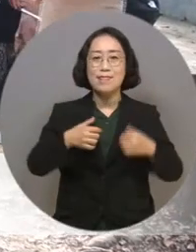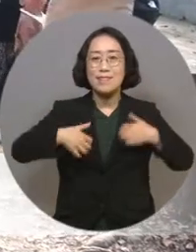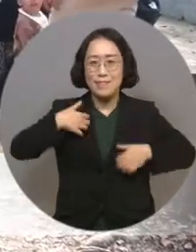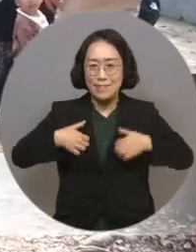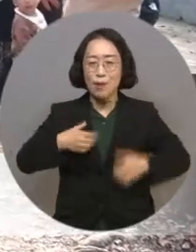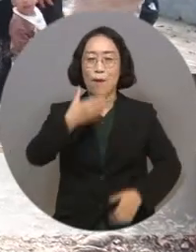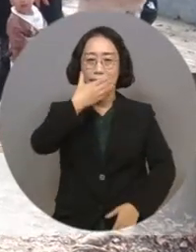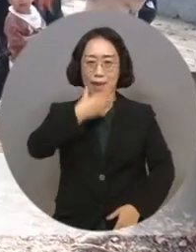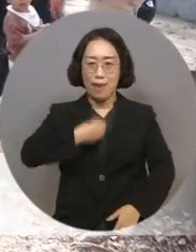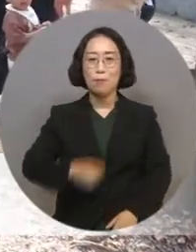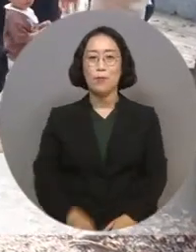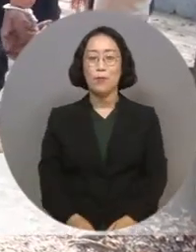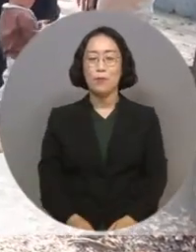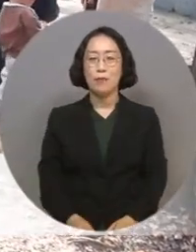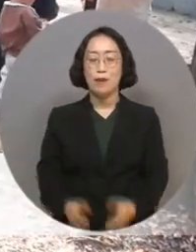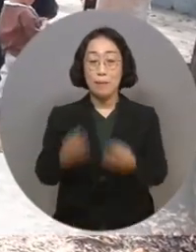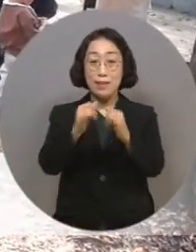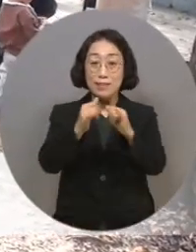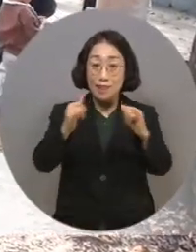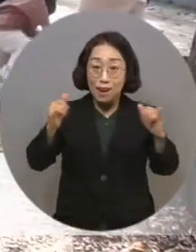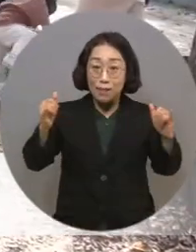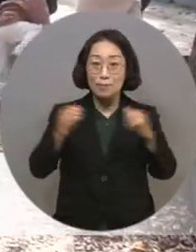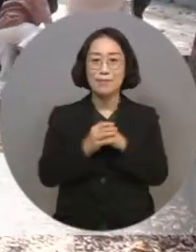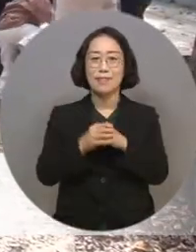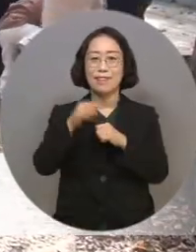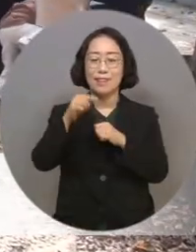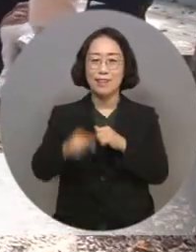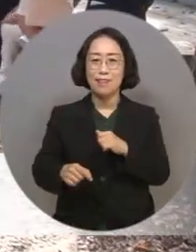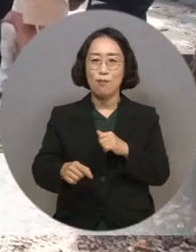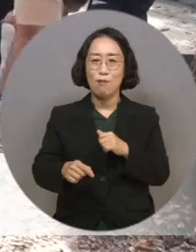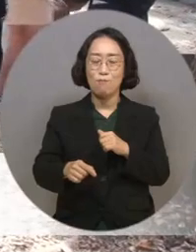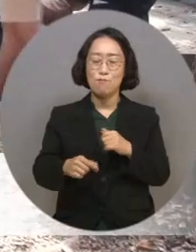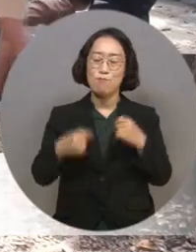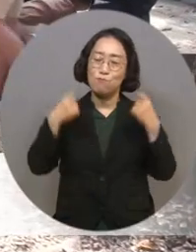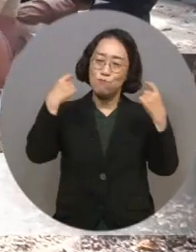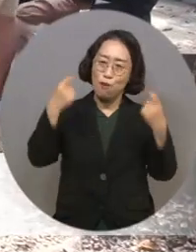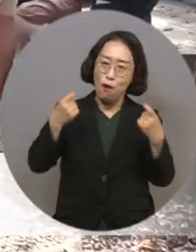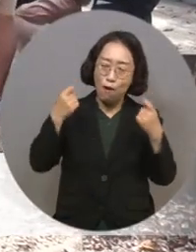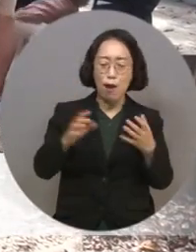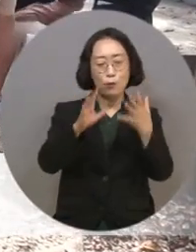행복합니다. 많은 분들께서 이런 그 나들이를